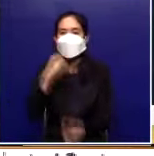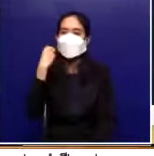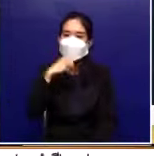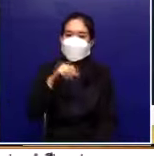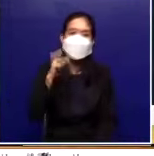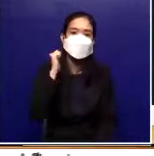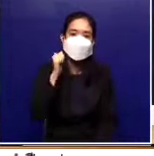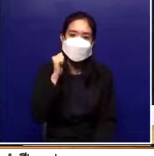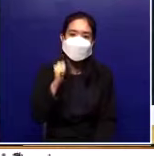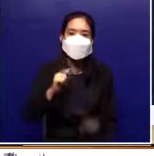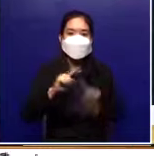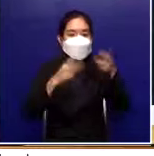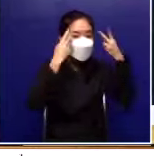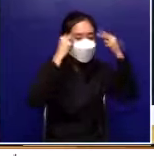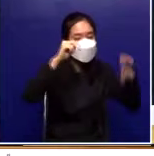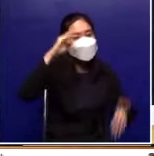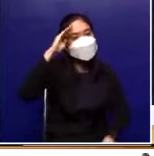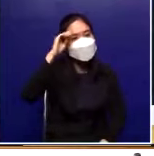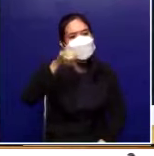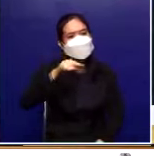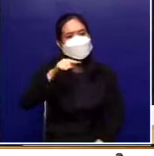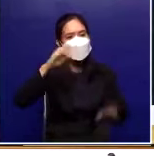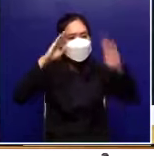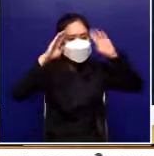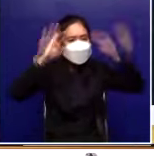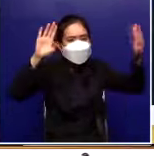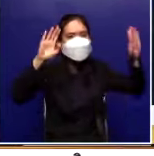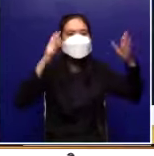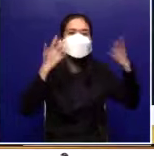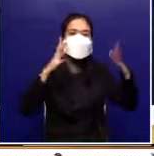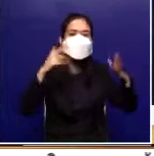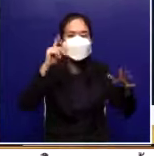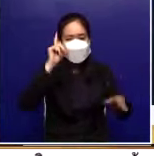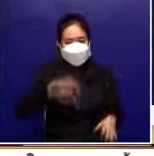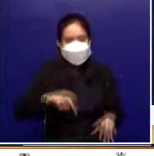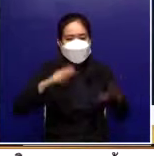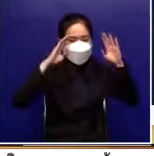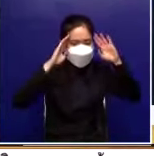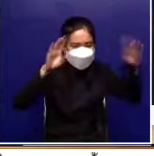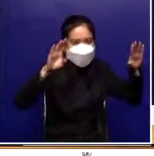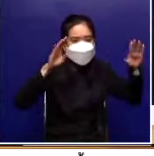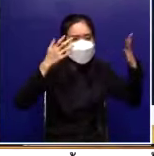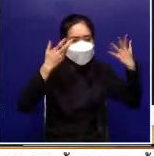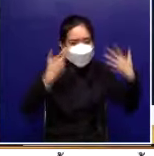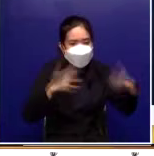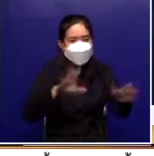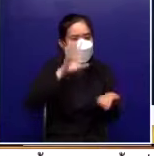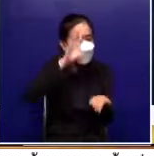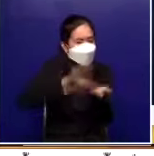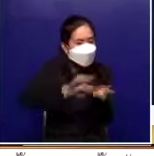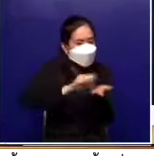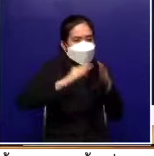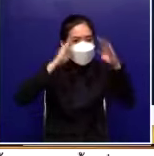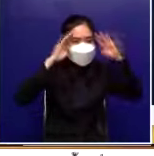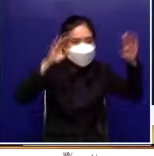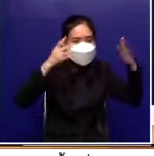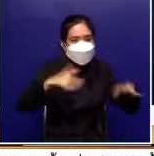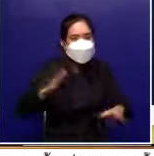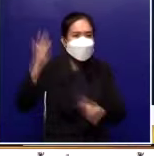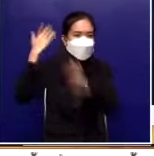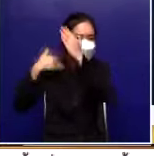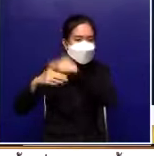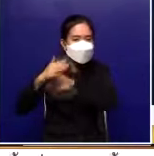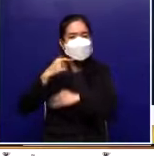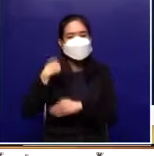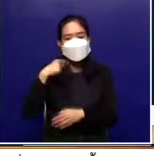และประสบการณ์ที่เกิดขึ้นเนี่ยนะฮะมาเป็นบทเรียนไม่ใช่เอะอะอะไรก็โทษแต่ประชาชนเอ้ยประชาชนมันใหม่แล้วบาง